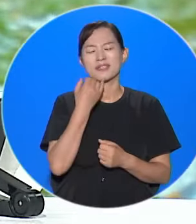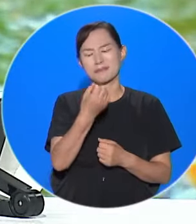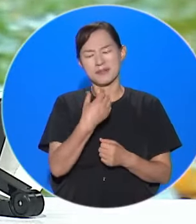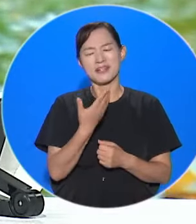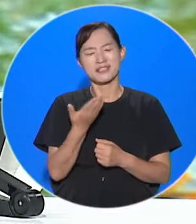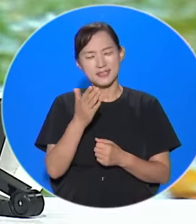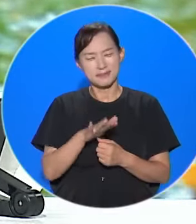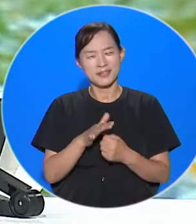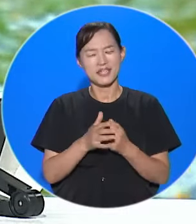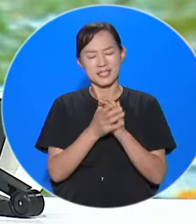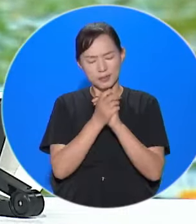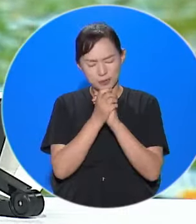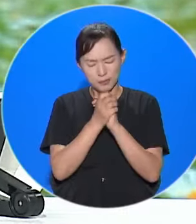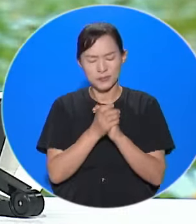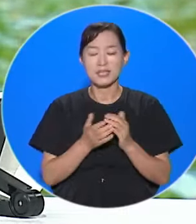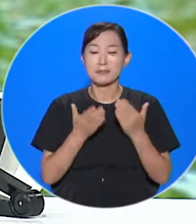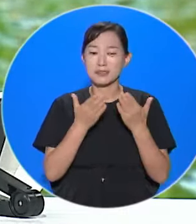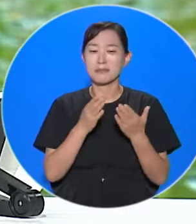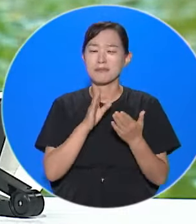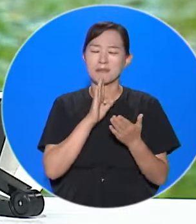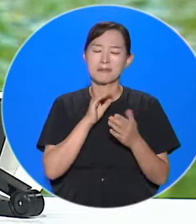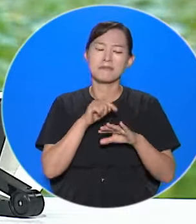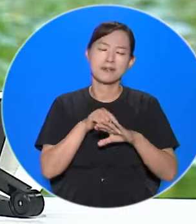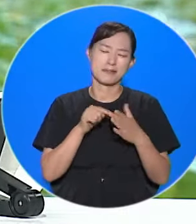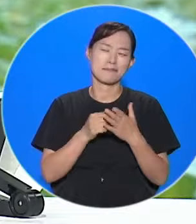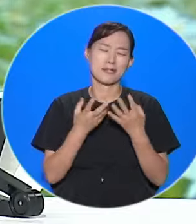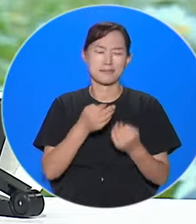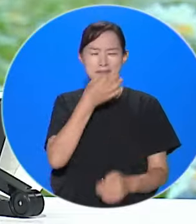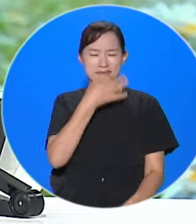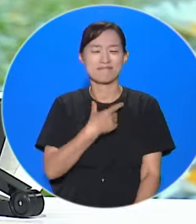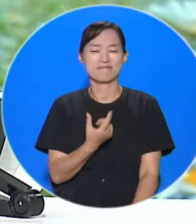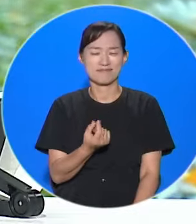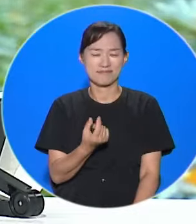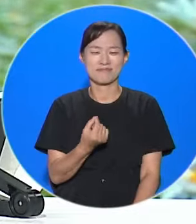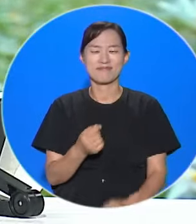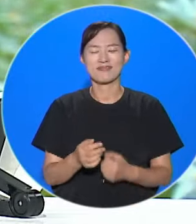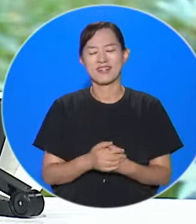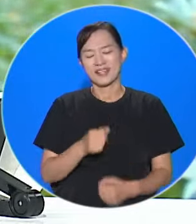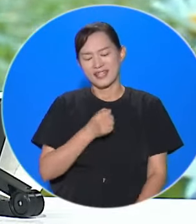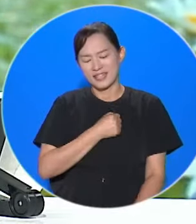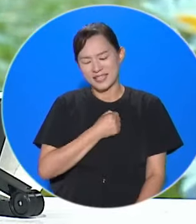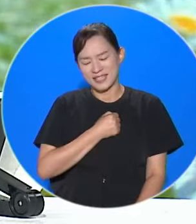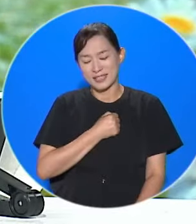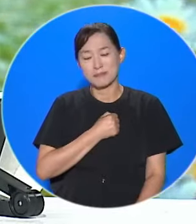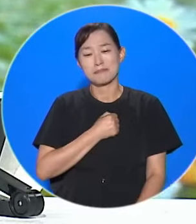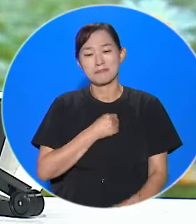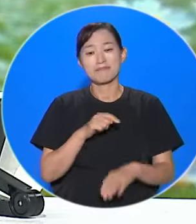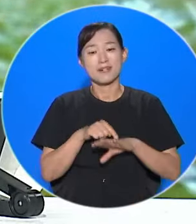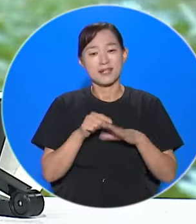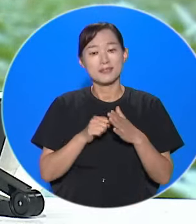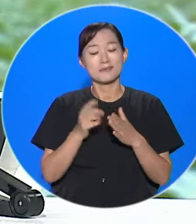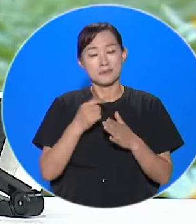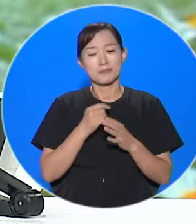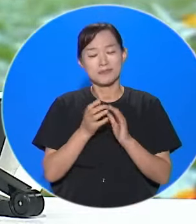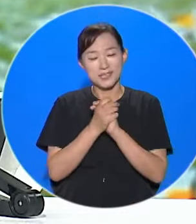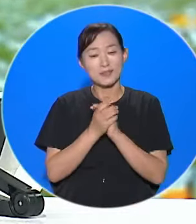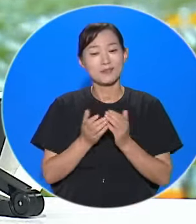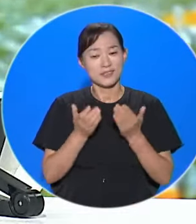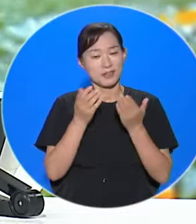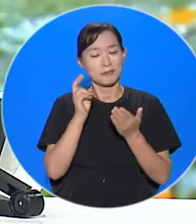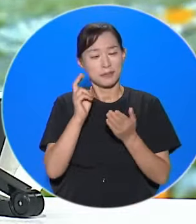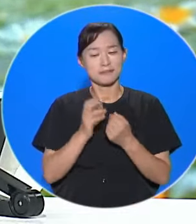또 참 이렇게 기도하면서는 마음이 많이 힘드실 거예요. 예. 예. 애타는 마음으로 기도하고 계실 거예요. 예. 그래서 우리